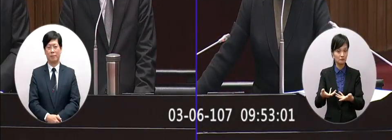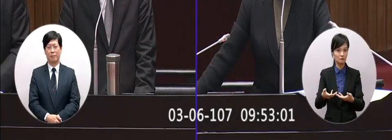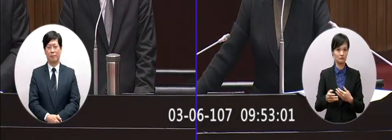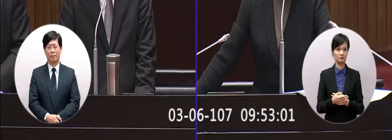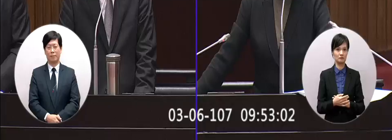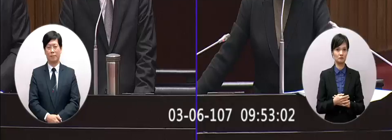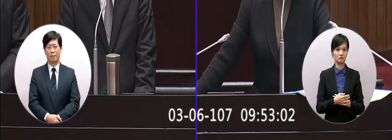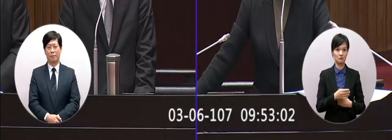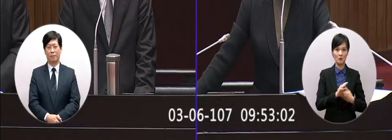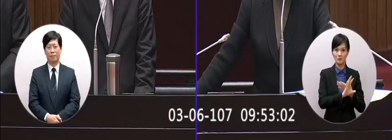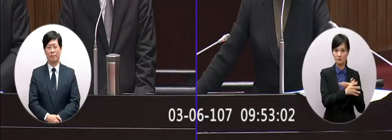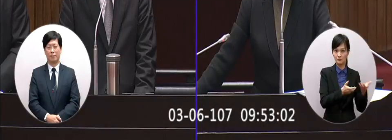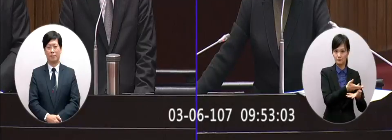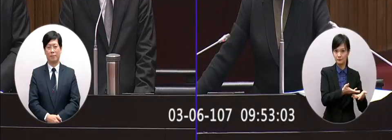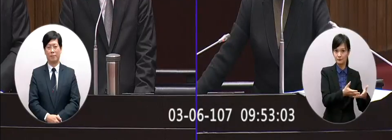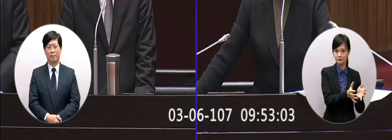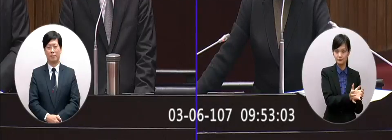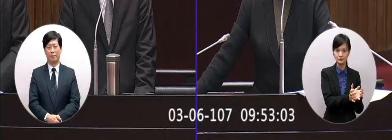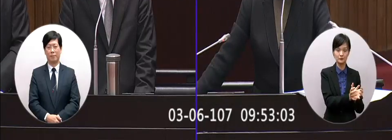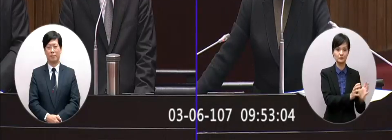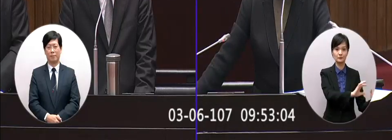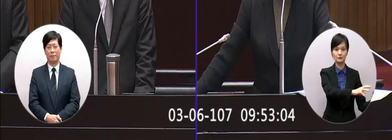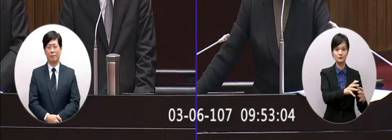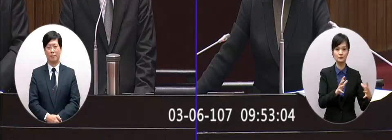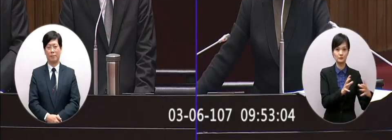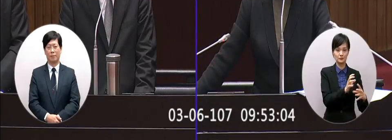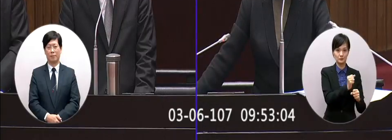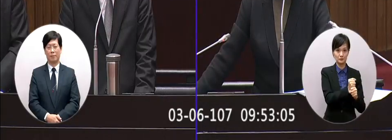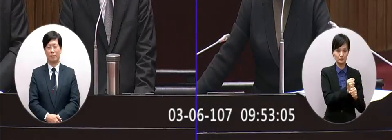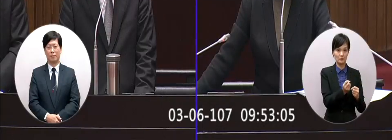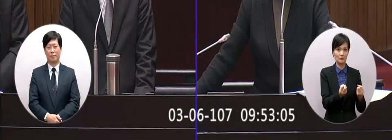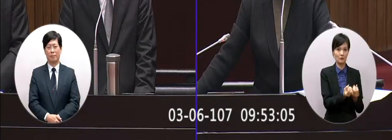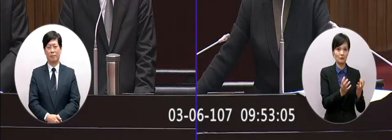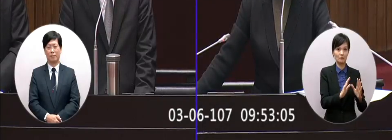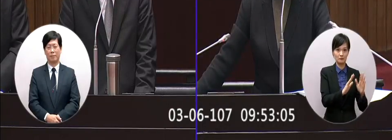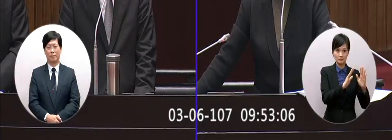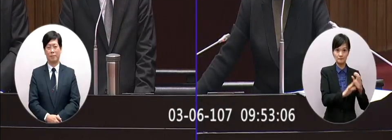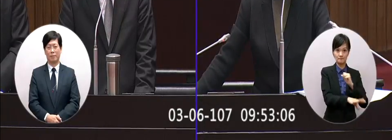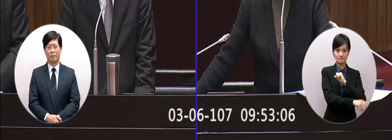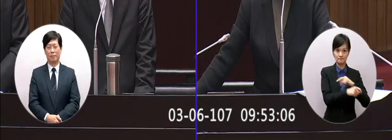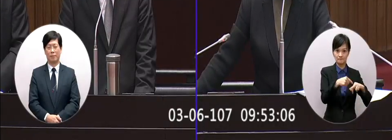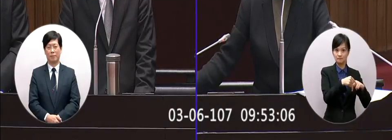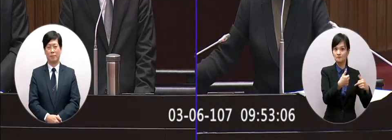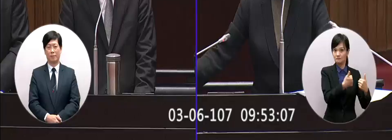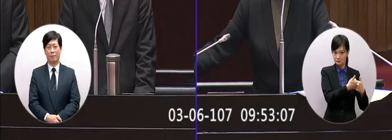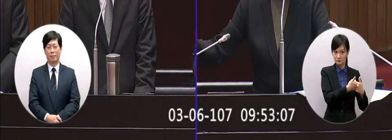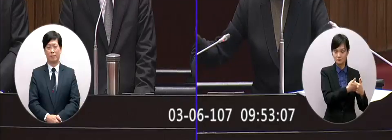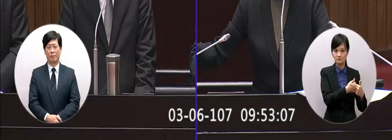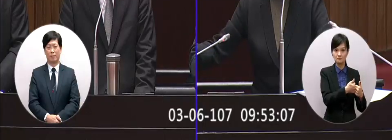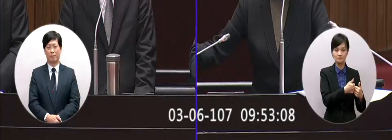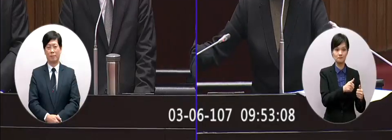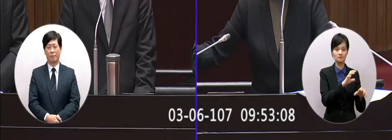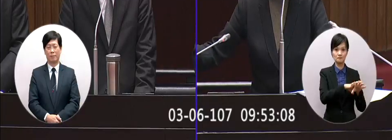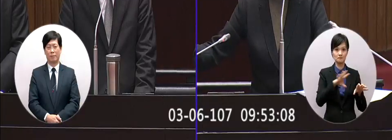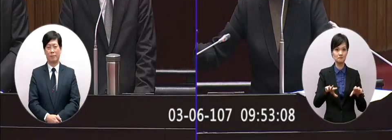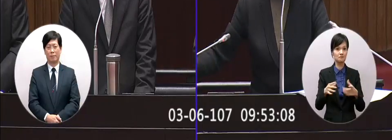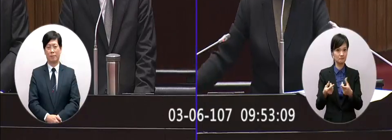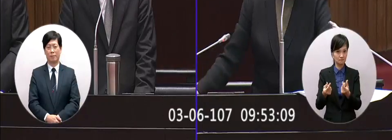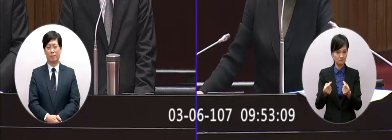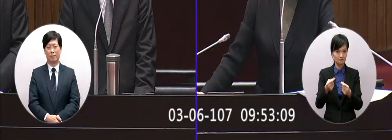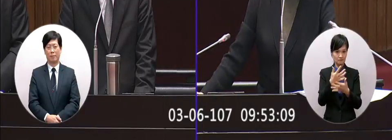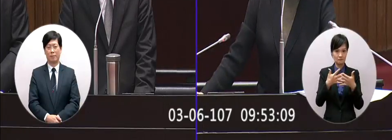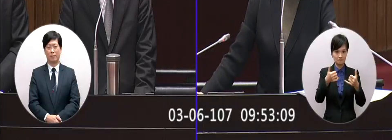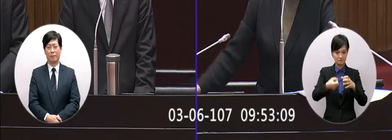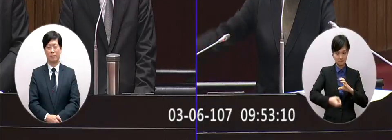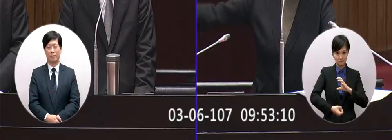外交部国际合作发展基金会，简称国合会的案件来资讯公布在网